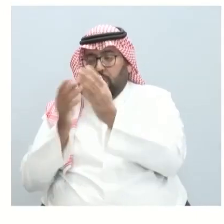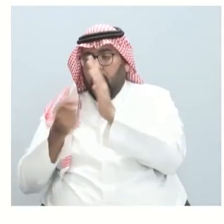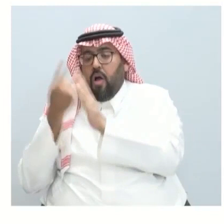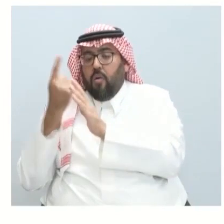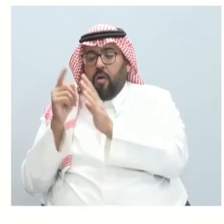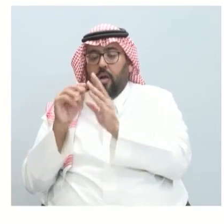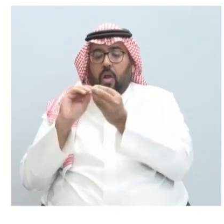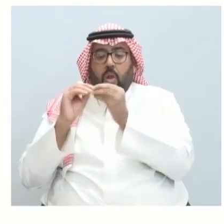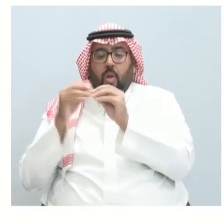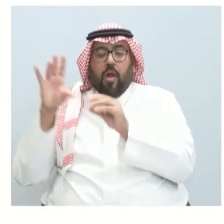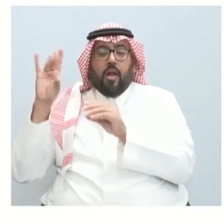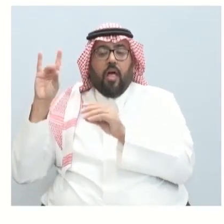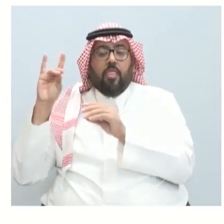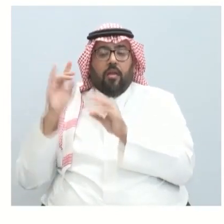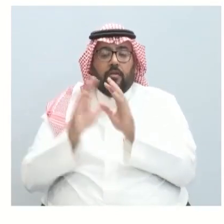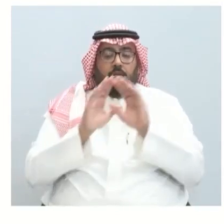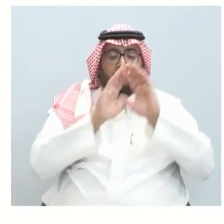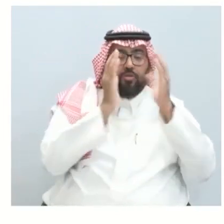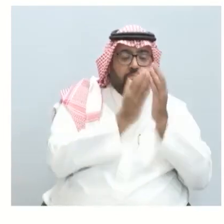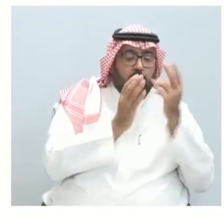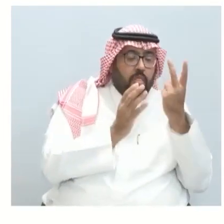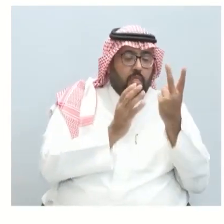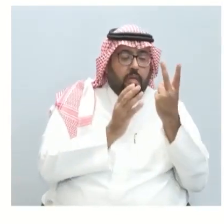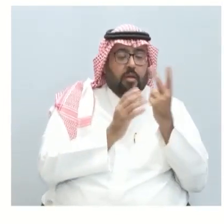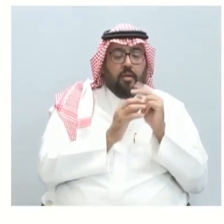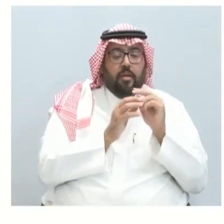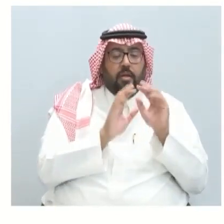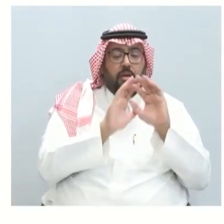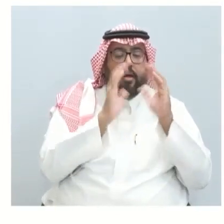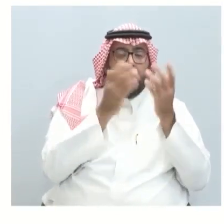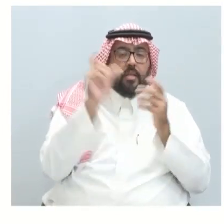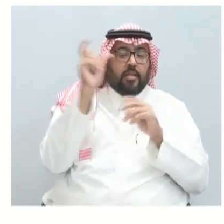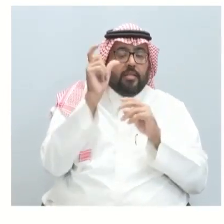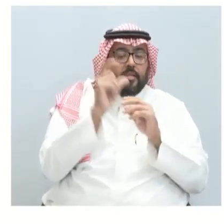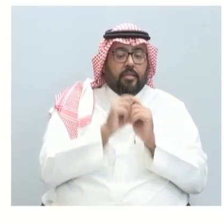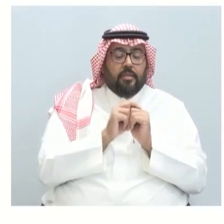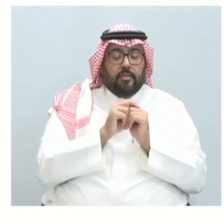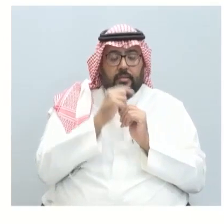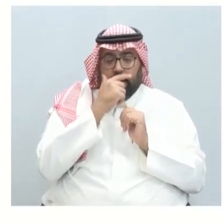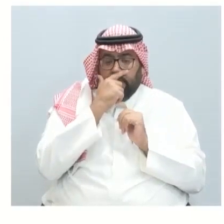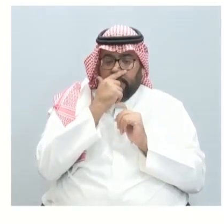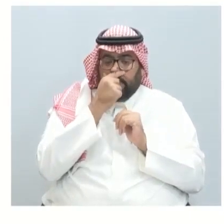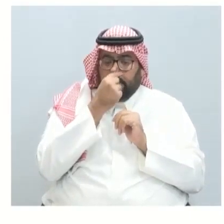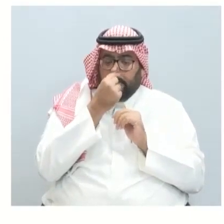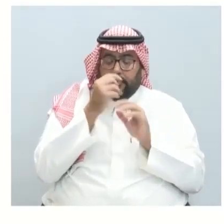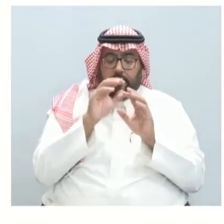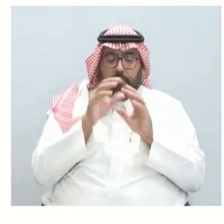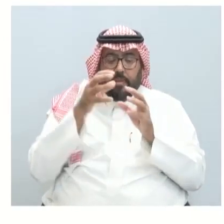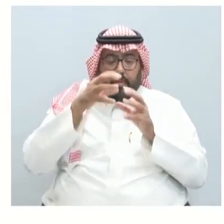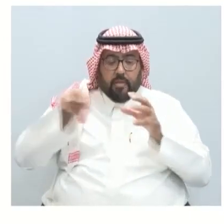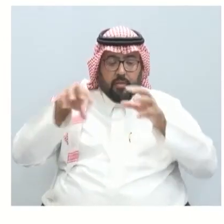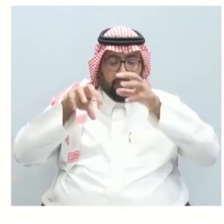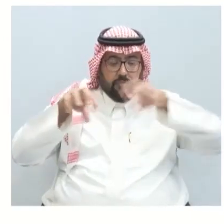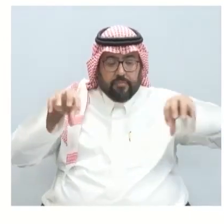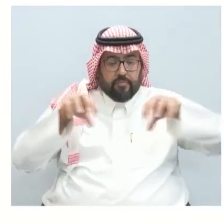بخط اخضر والمجموعه الثانيه بخط ازرق اذا ابنائي وبناتي هل تستطيعون ان تقوموا